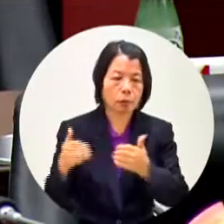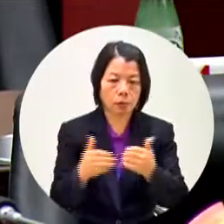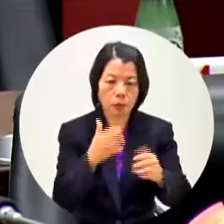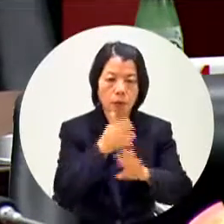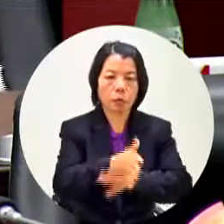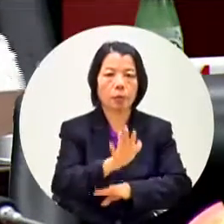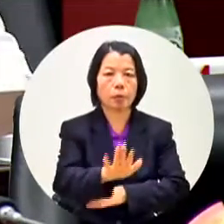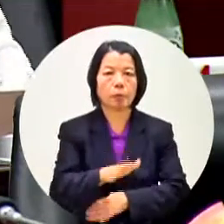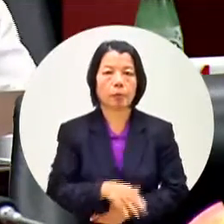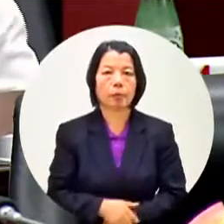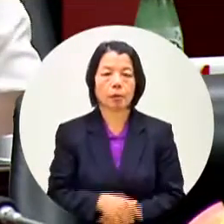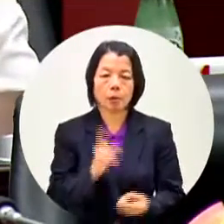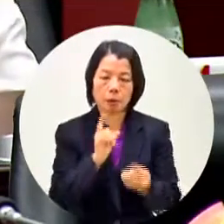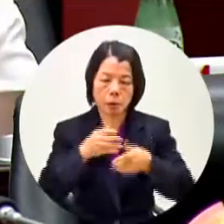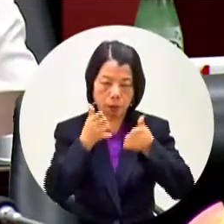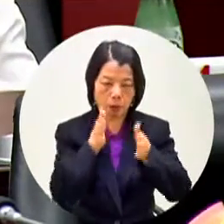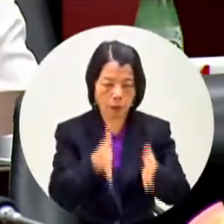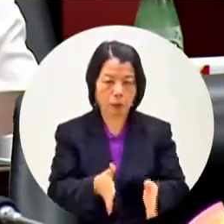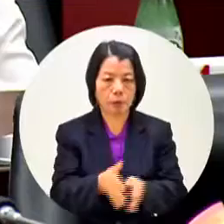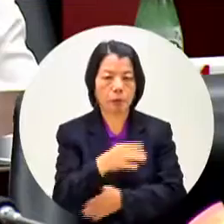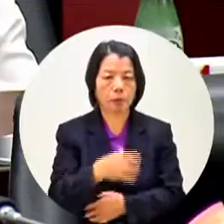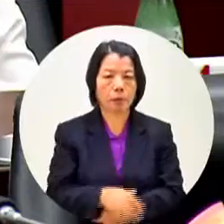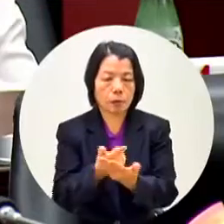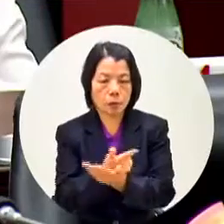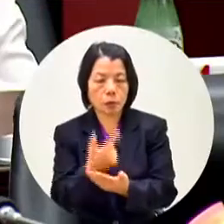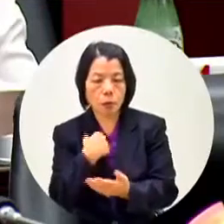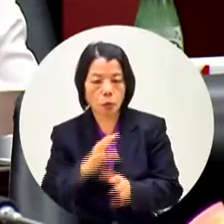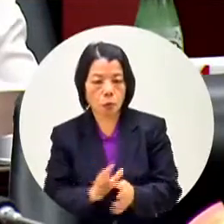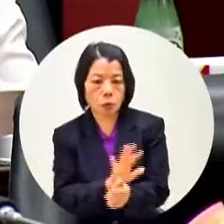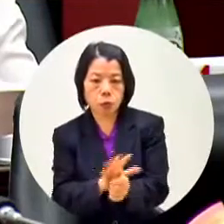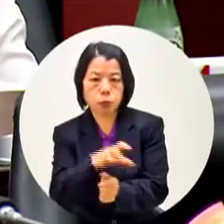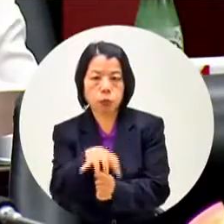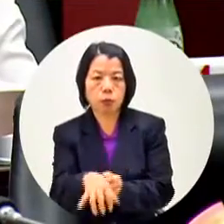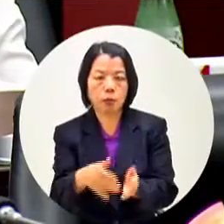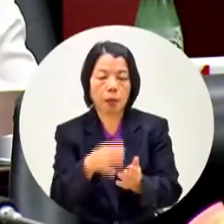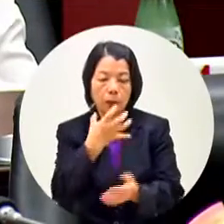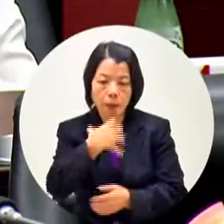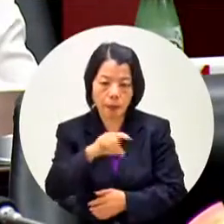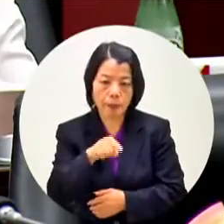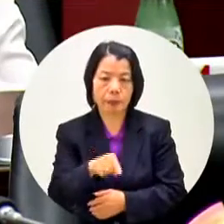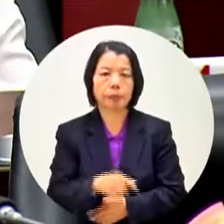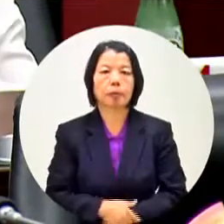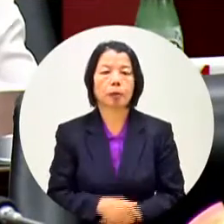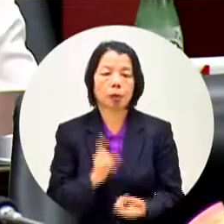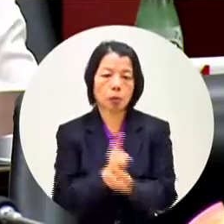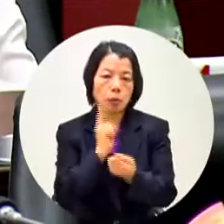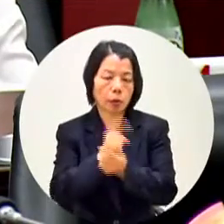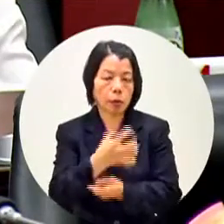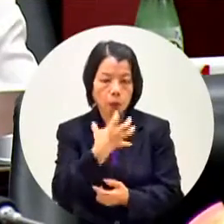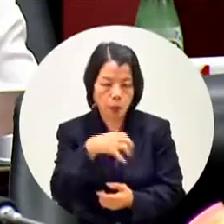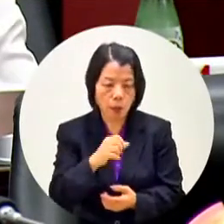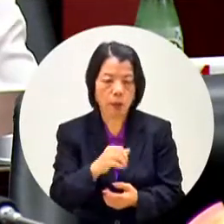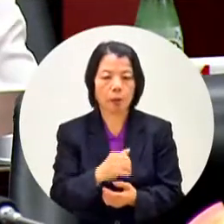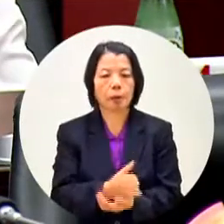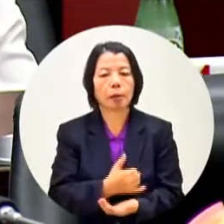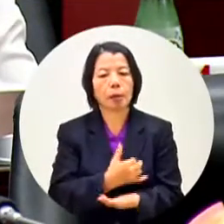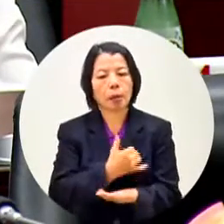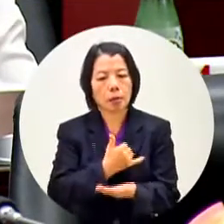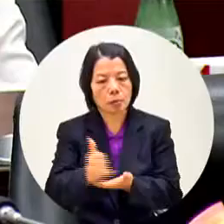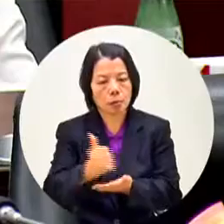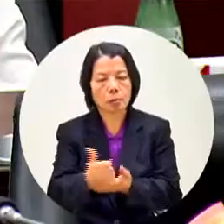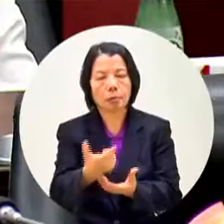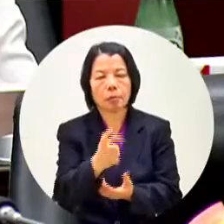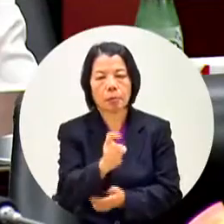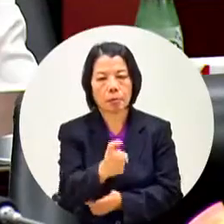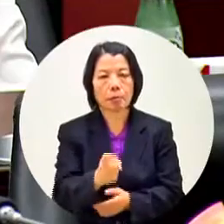过，针对我们燕巢好的产区，本席的产区对于燕巢的拔乐好这个产销失衡的问